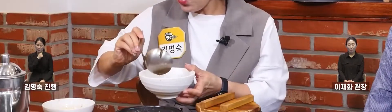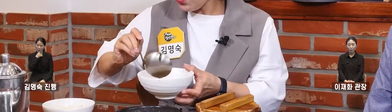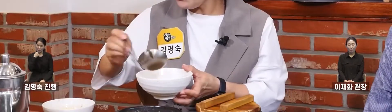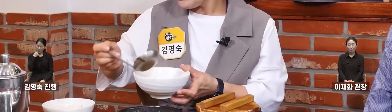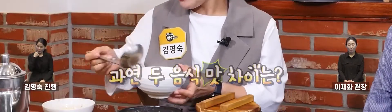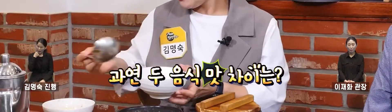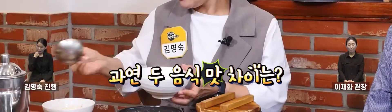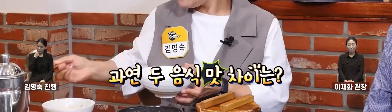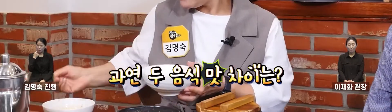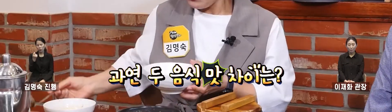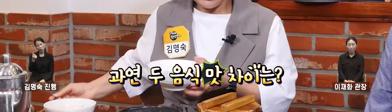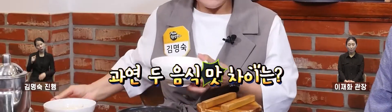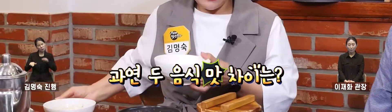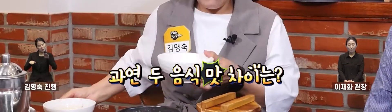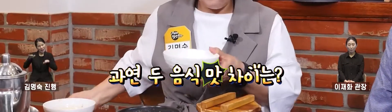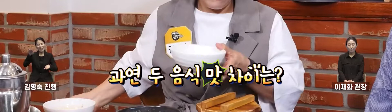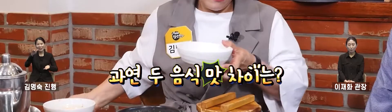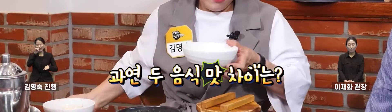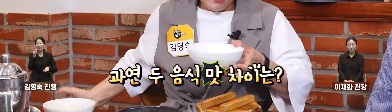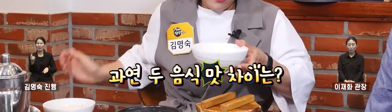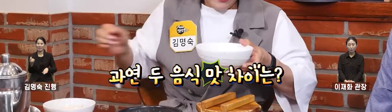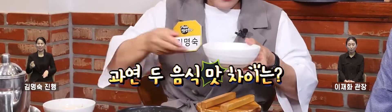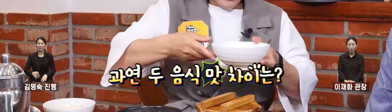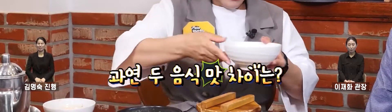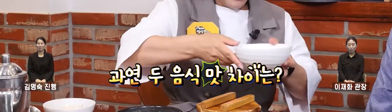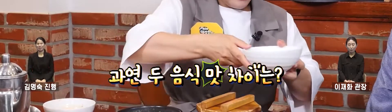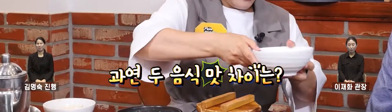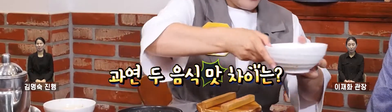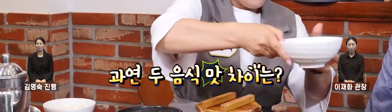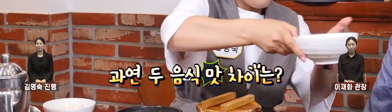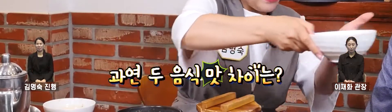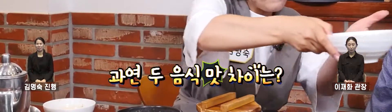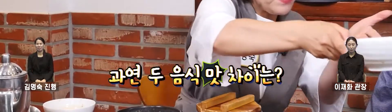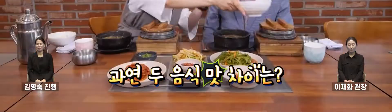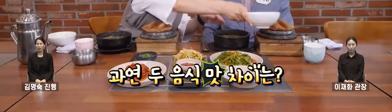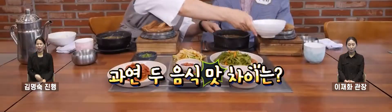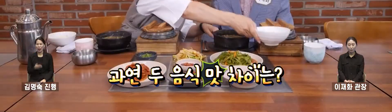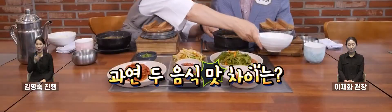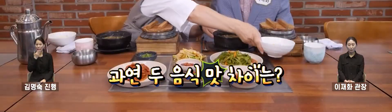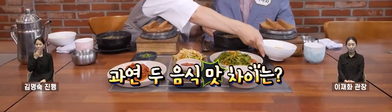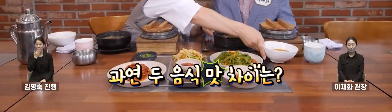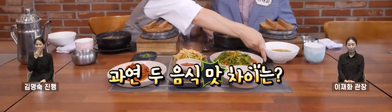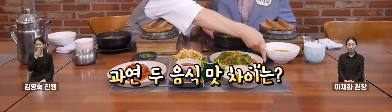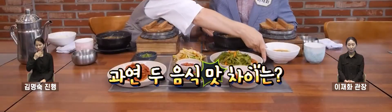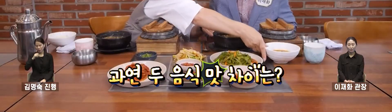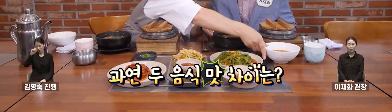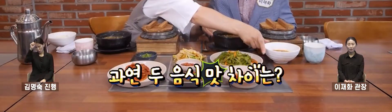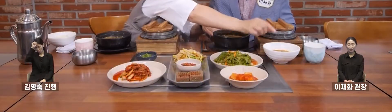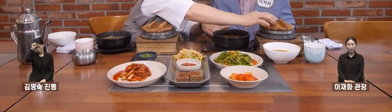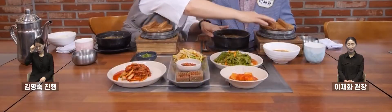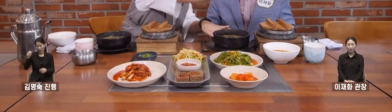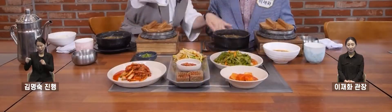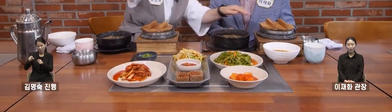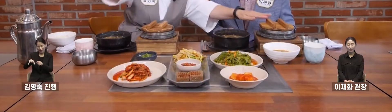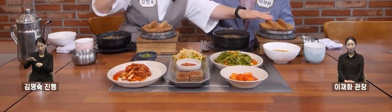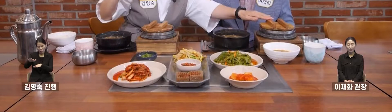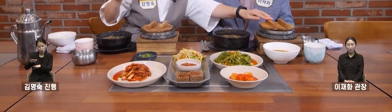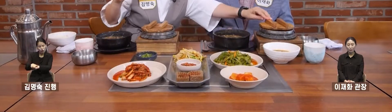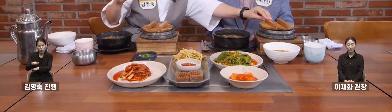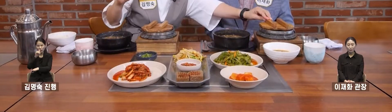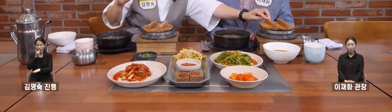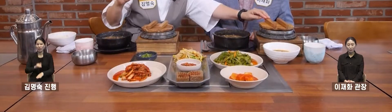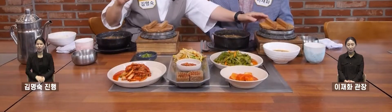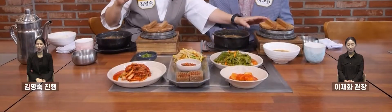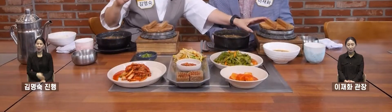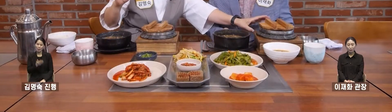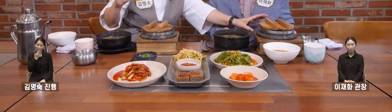맛이 조금 차이가 있을 것 같네요. 자, 밥솥 앞에다 놔드렸습니다. 자, 그럼